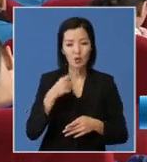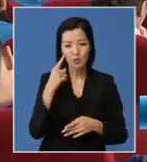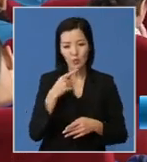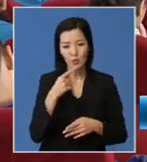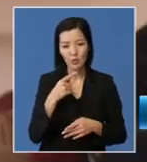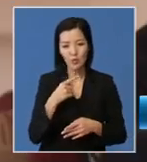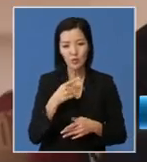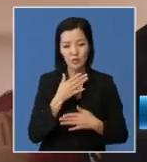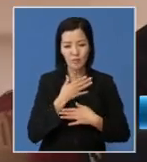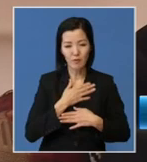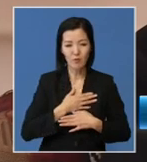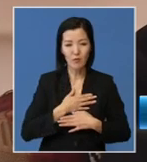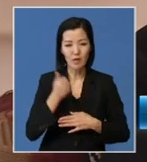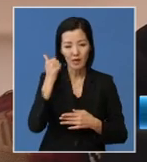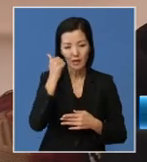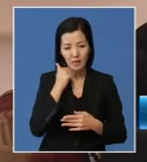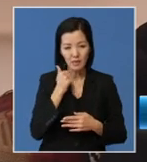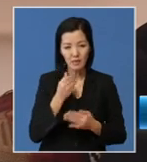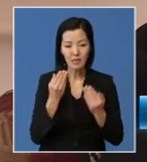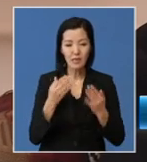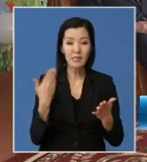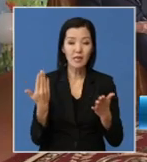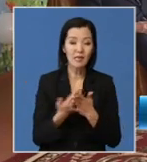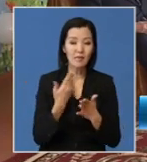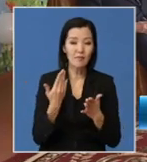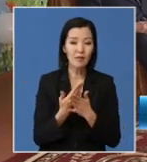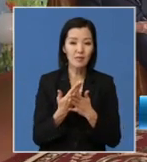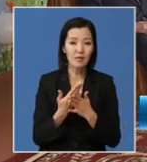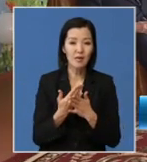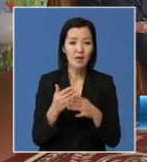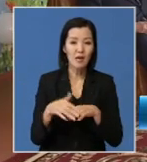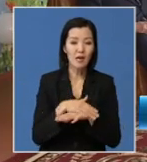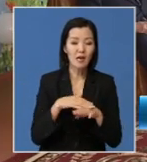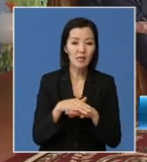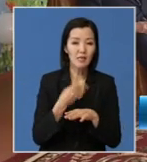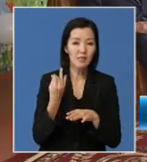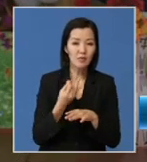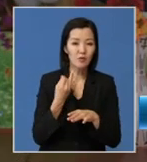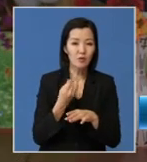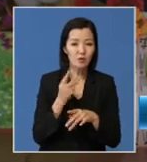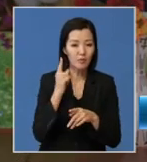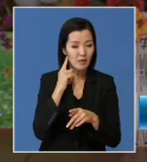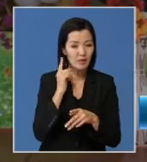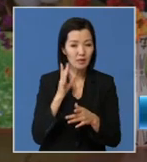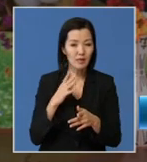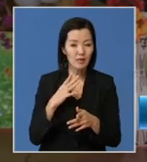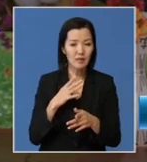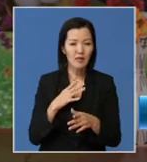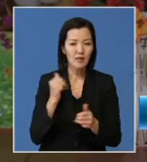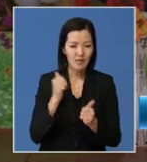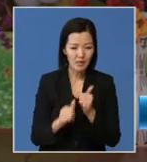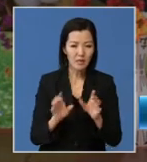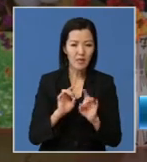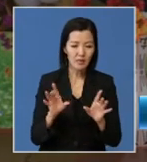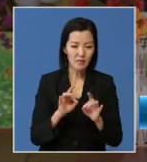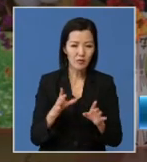сай. Қартайса да қадірін жоғалтпаған қарияның әңгімесін көпшілік зор қызығушылықпен тыңдады. Ылғи да жүрген жерімді айтып жүрем.